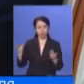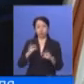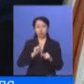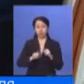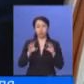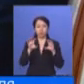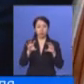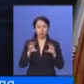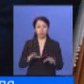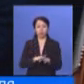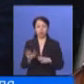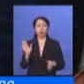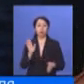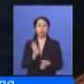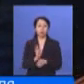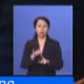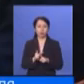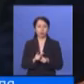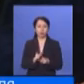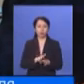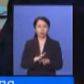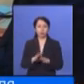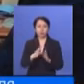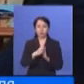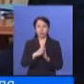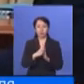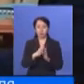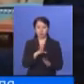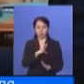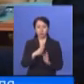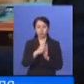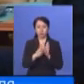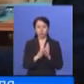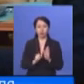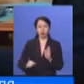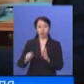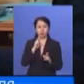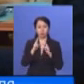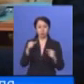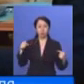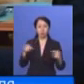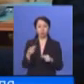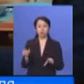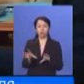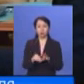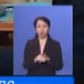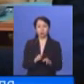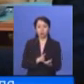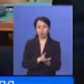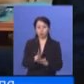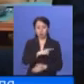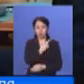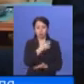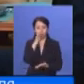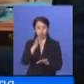скорейшей законодательной реализации поручений, данных в ходе состоявшегося 19 августа совещания по противодействию коррупции,